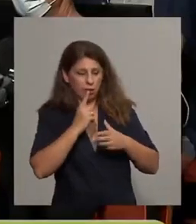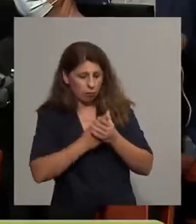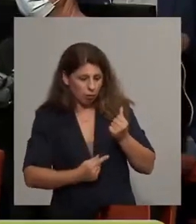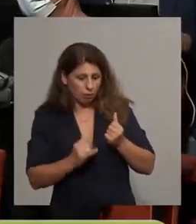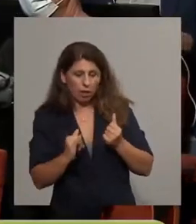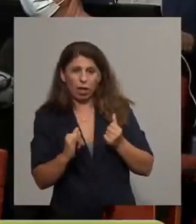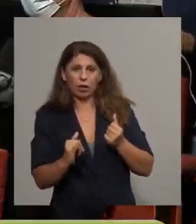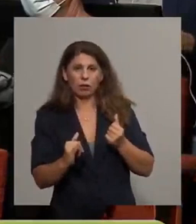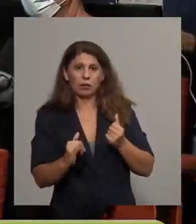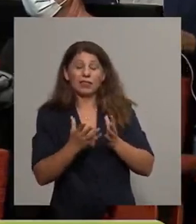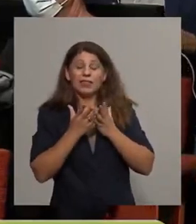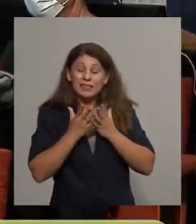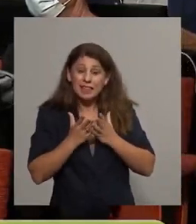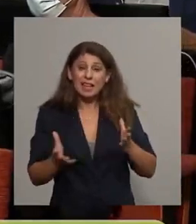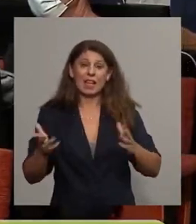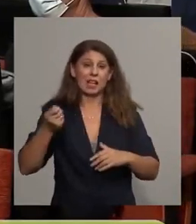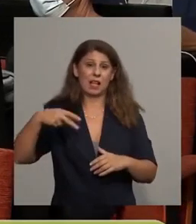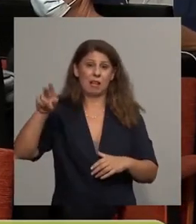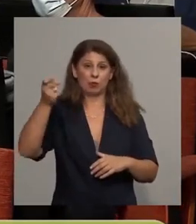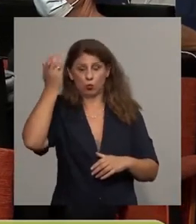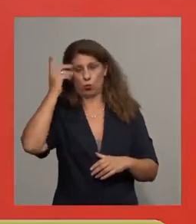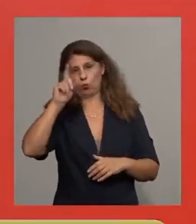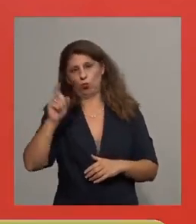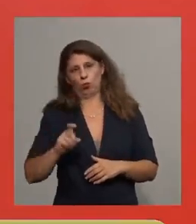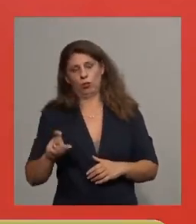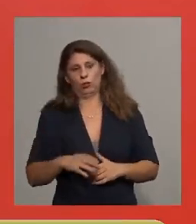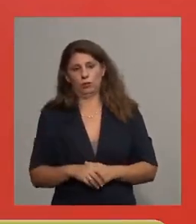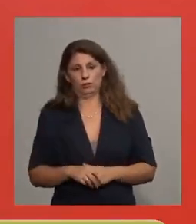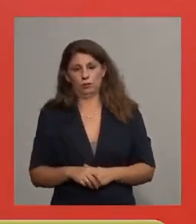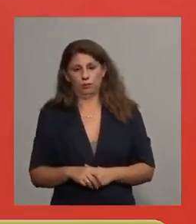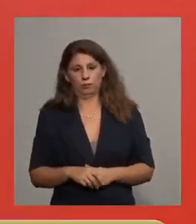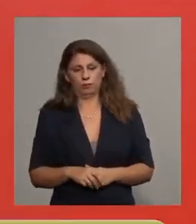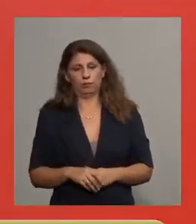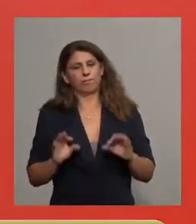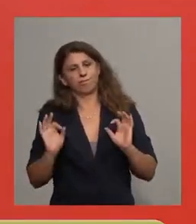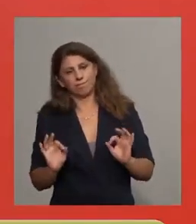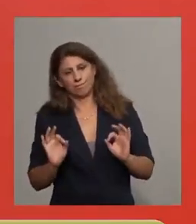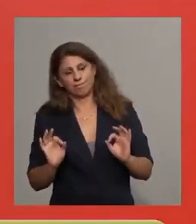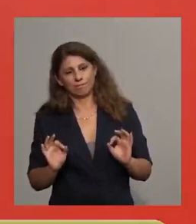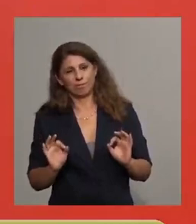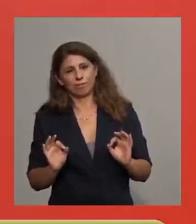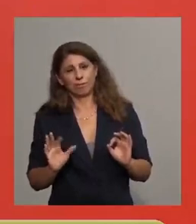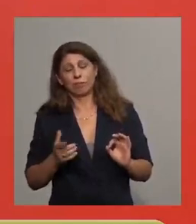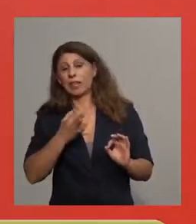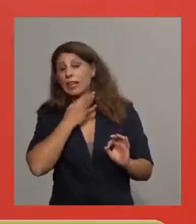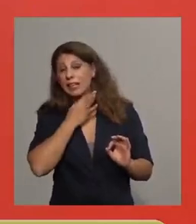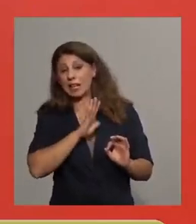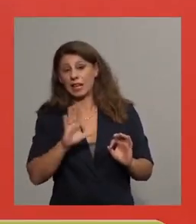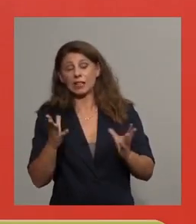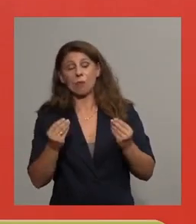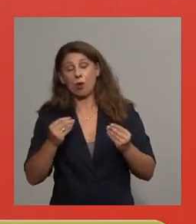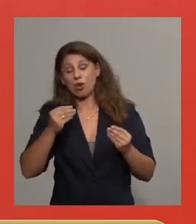ακόμα και της τεράστιας αύξησης του κόστου ζωής. Εννοείται βέβαια πως χρειάζεται πάρα